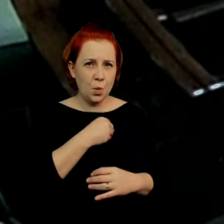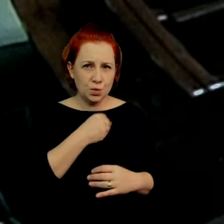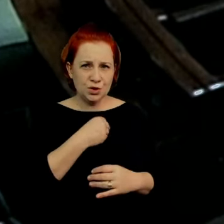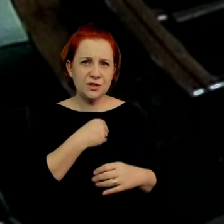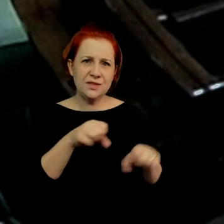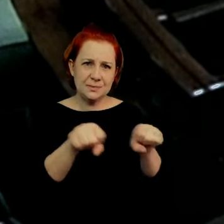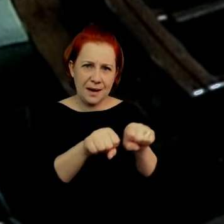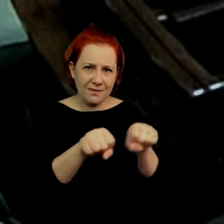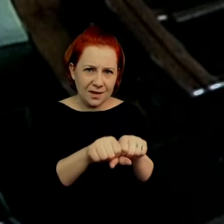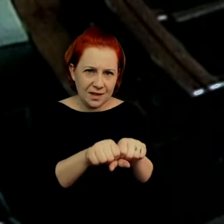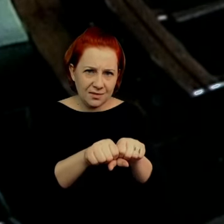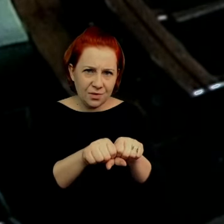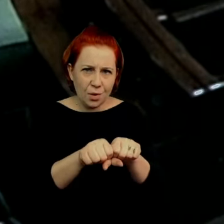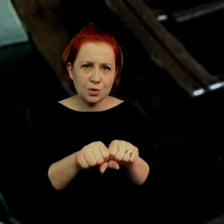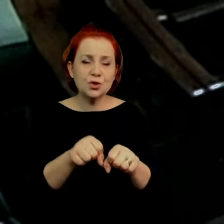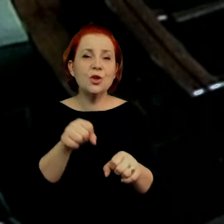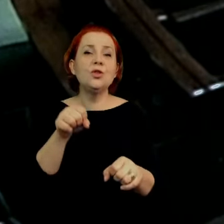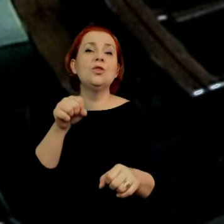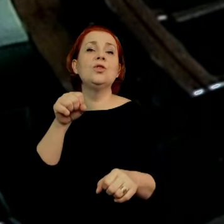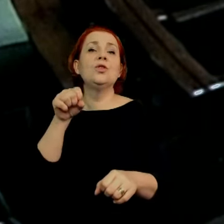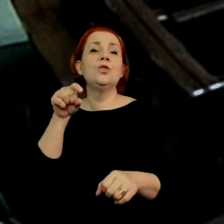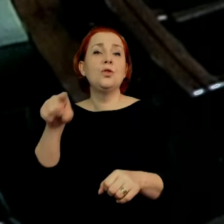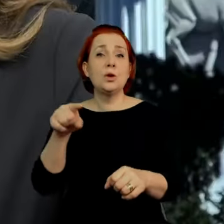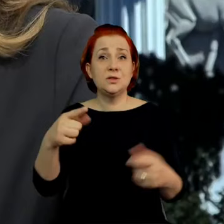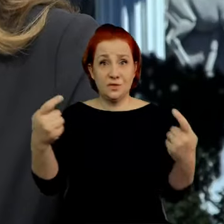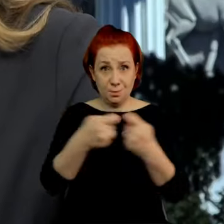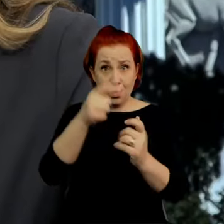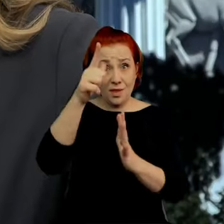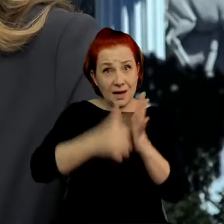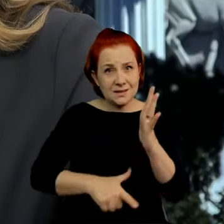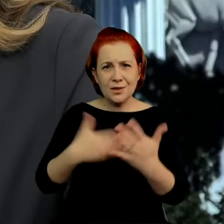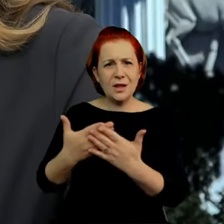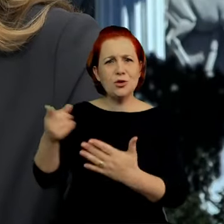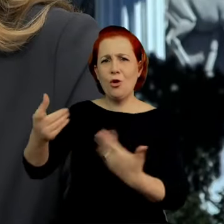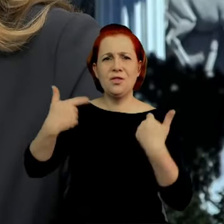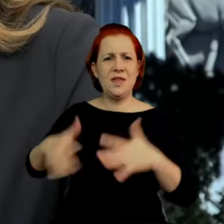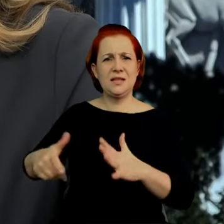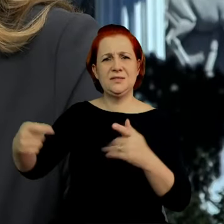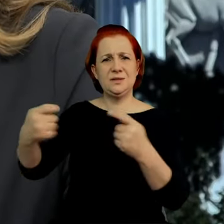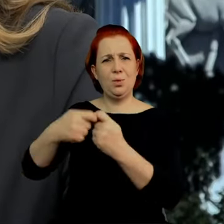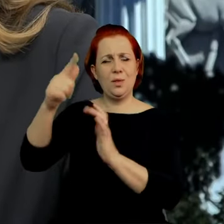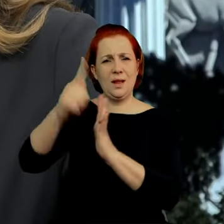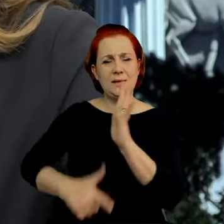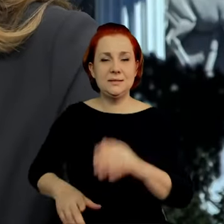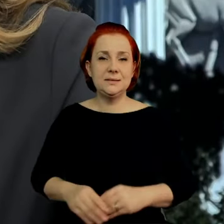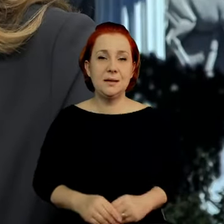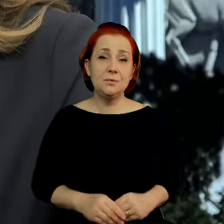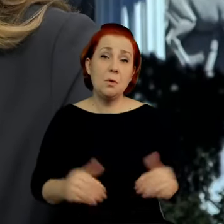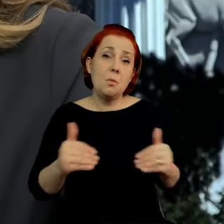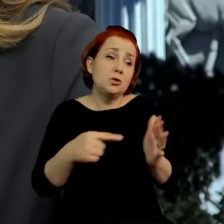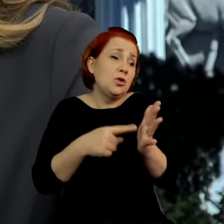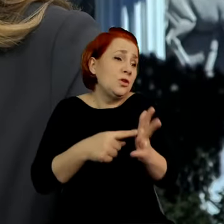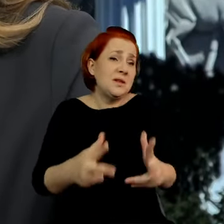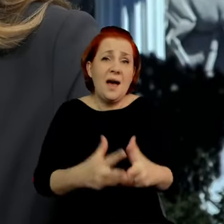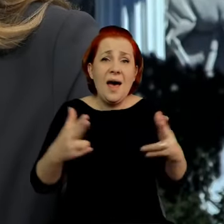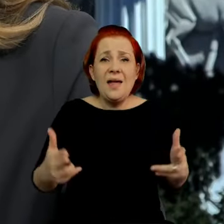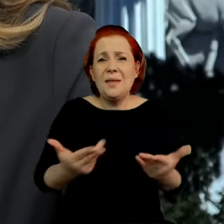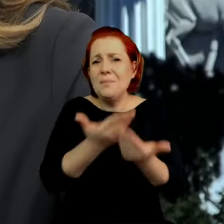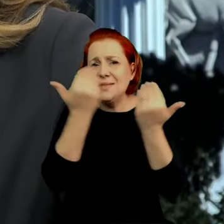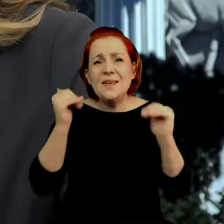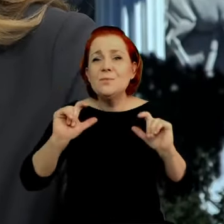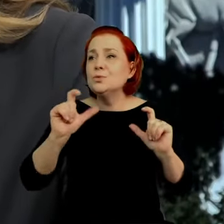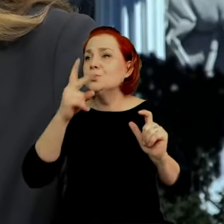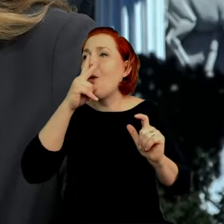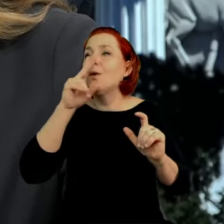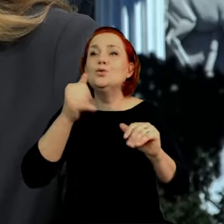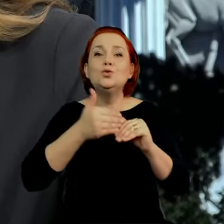wspólna lista, to dlaczego on tej listy nie chce? A może to jest taki etap, pani redaktor? Nie wiem. Znaczy, no, zobaczymy, co będzie. Ja też nie